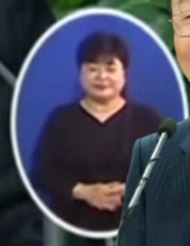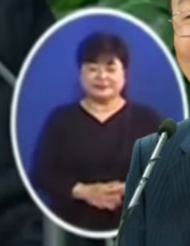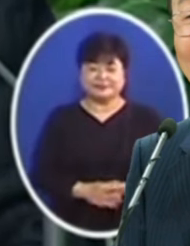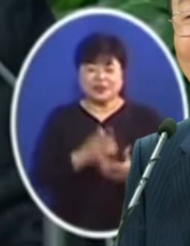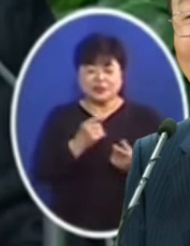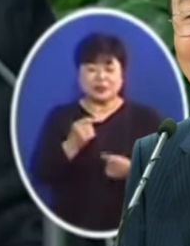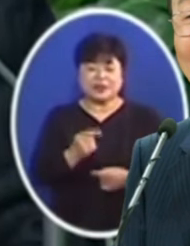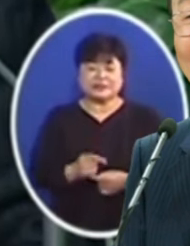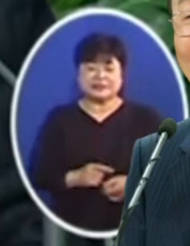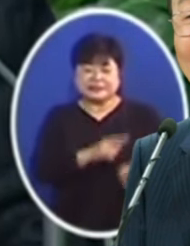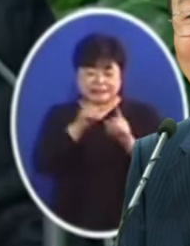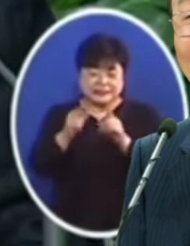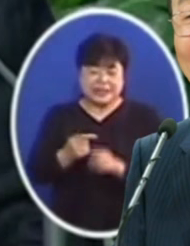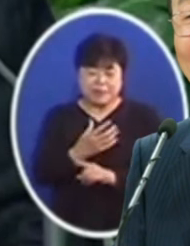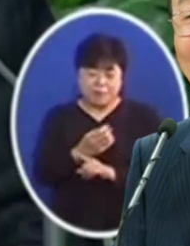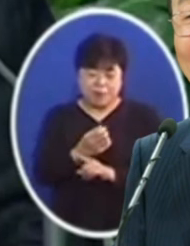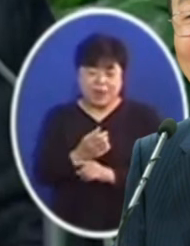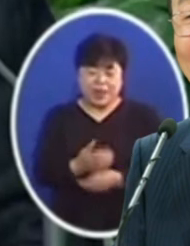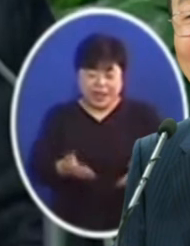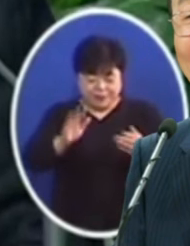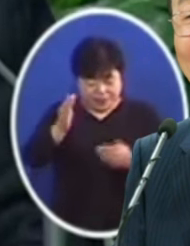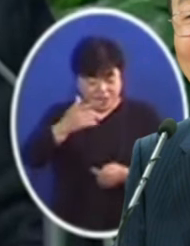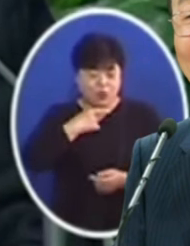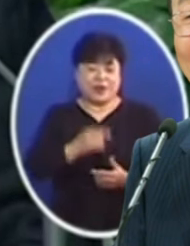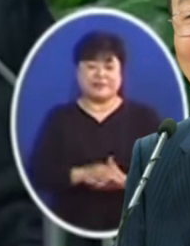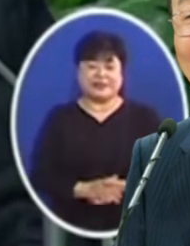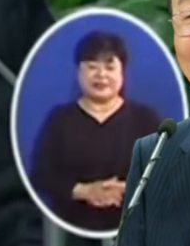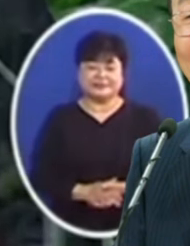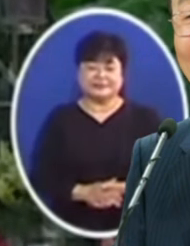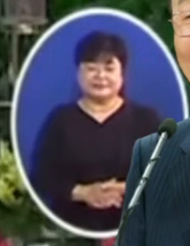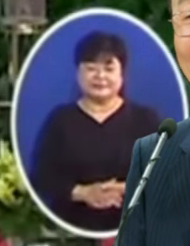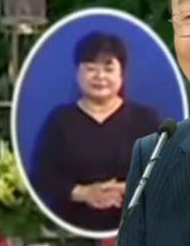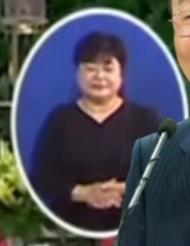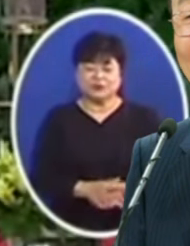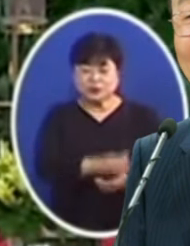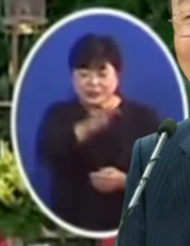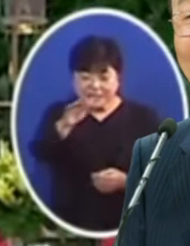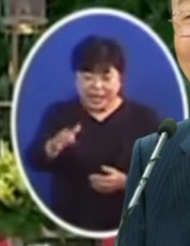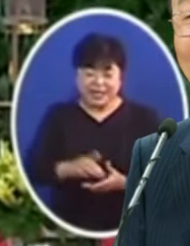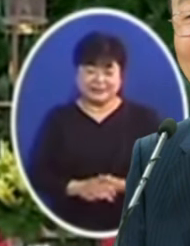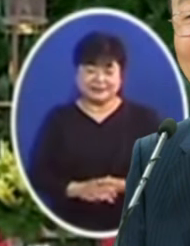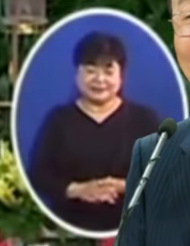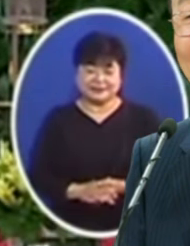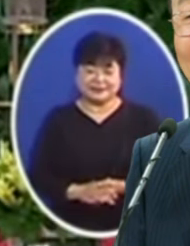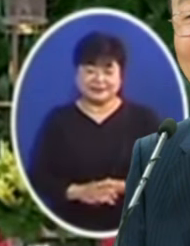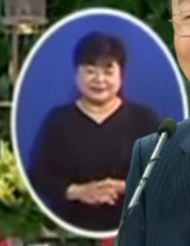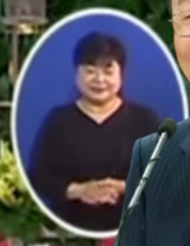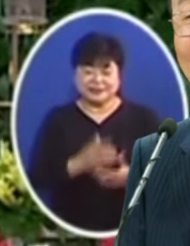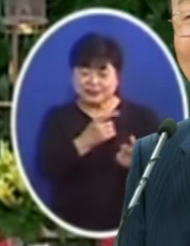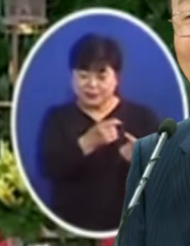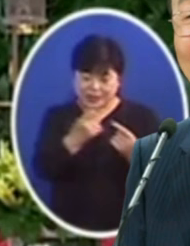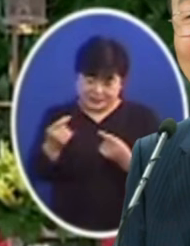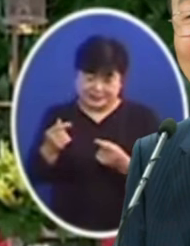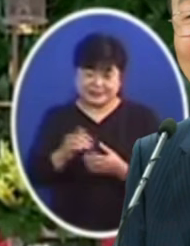삶을 가득히 채운 보배함이 되기를 원하시는 것입니다. 우리가 이와